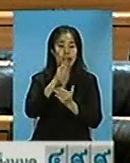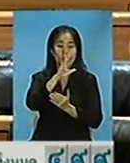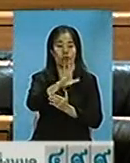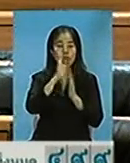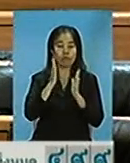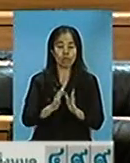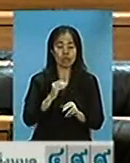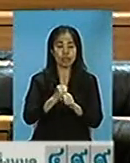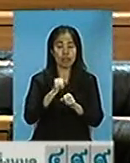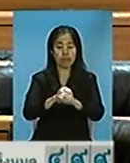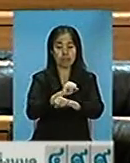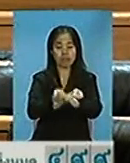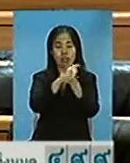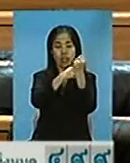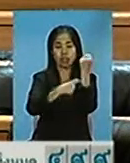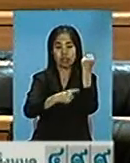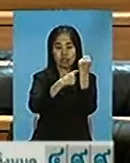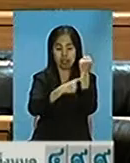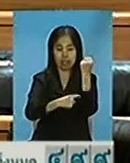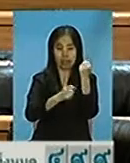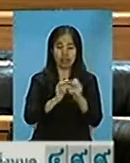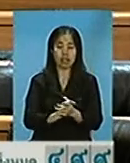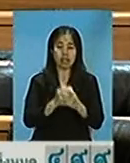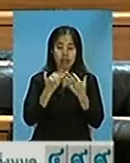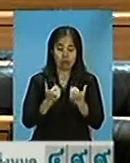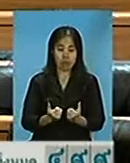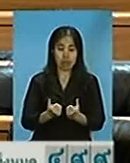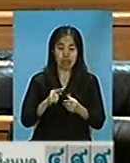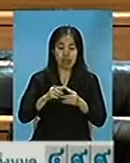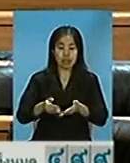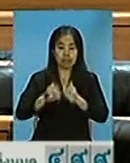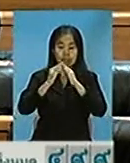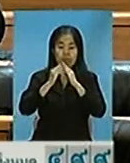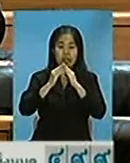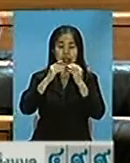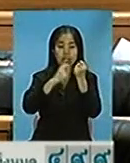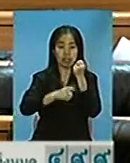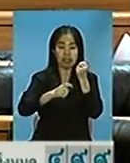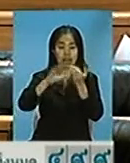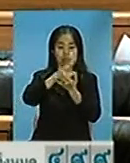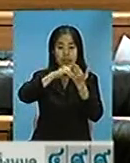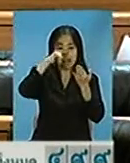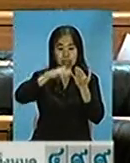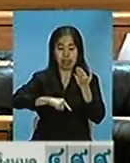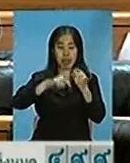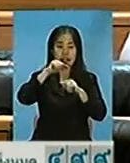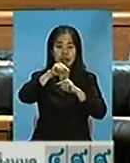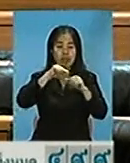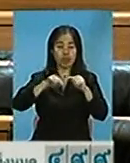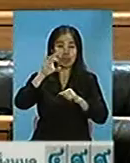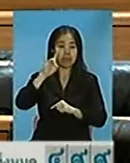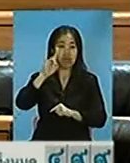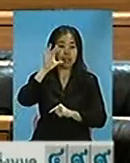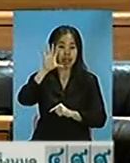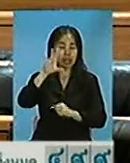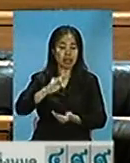ครับแล้ววันนี้เนี่ยพอมาตั้งเป็นการยางแห่งประเทศไทยนะครับเดิมเนี่ยเงิน 85% เนี่ยเข้าไปให้กับเก